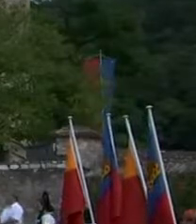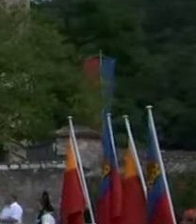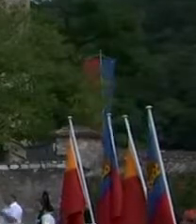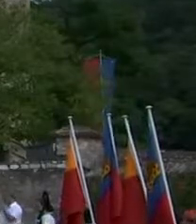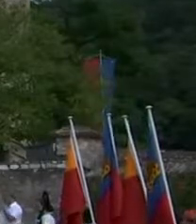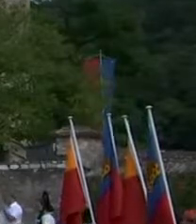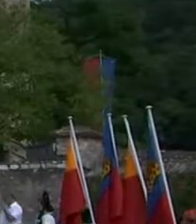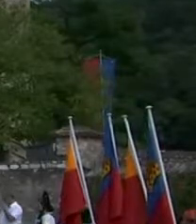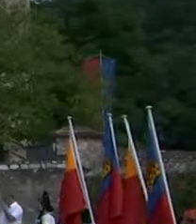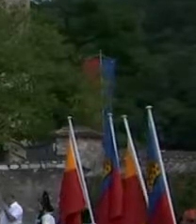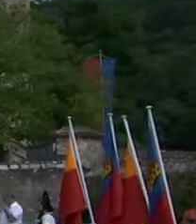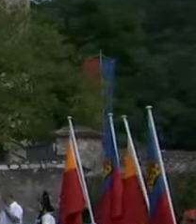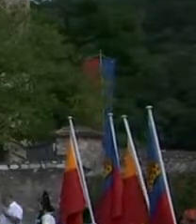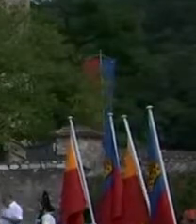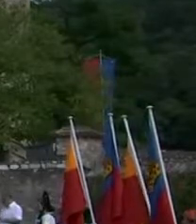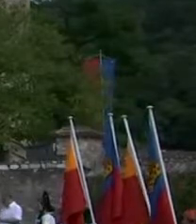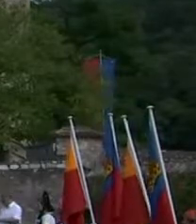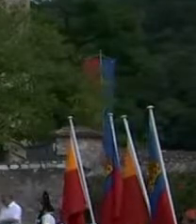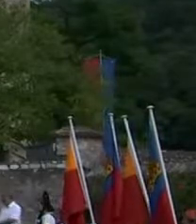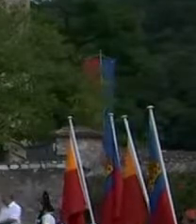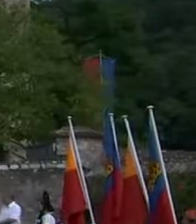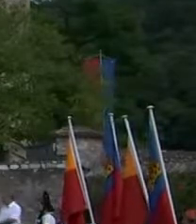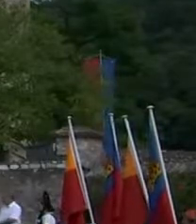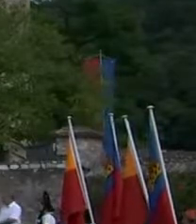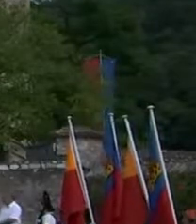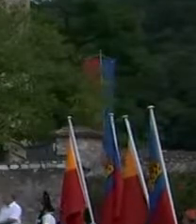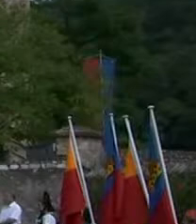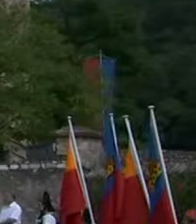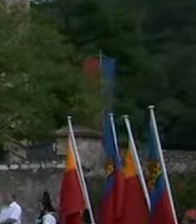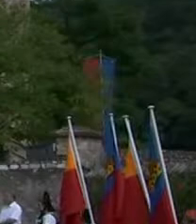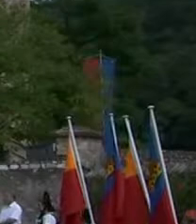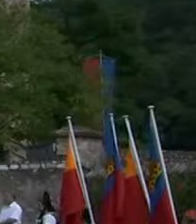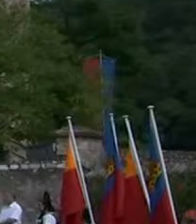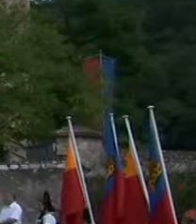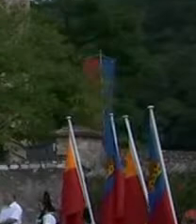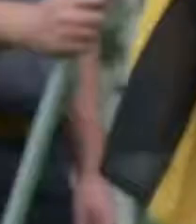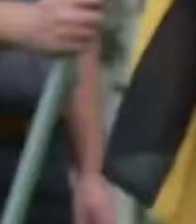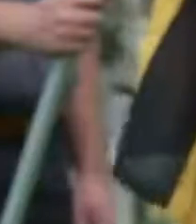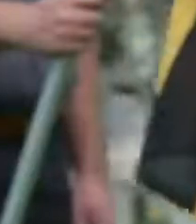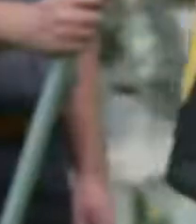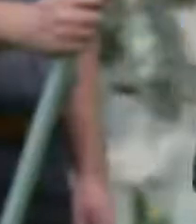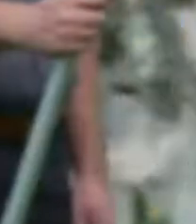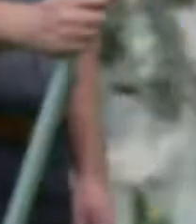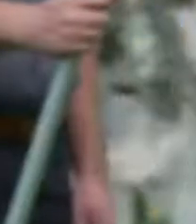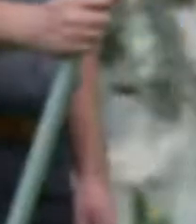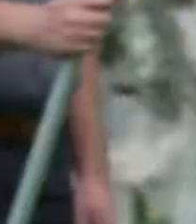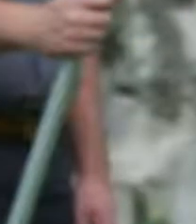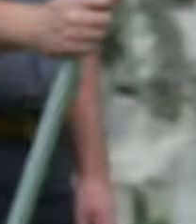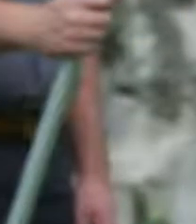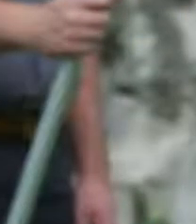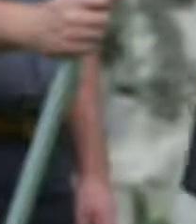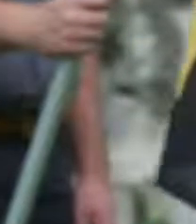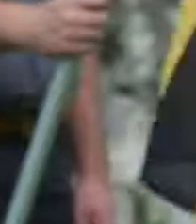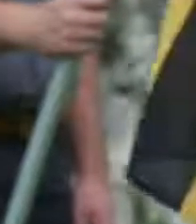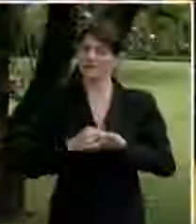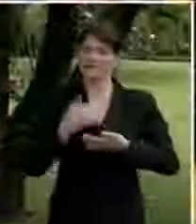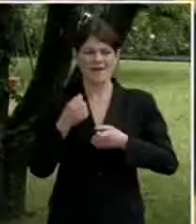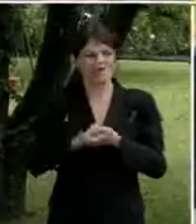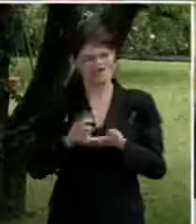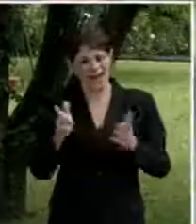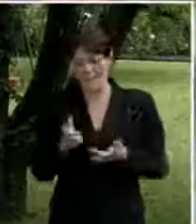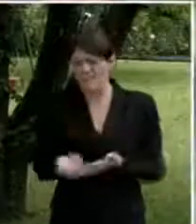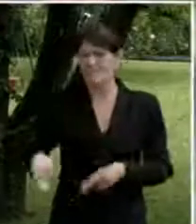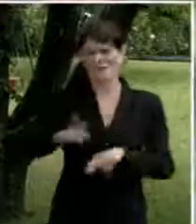das ganze Land in Vaduz treffen kann, um gemeinsam zu feiern, so freuen wir uns und feiern wir noch